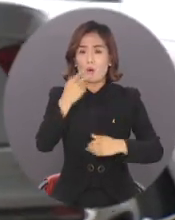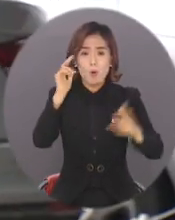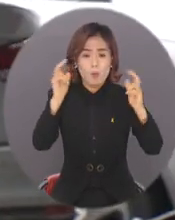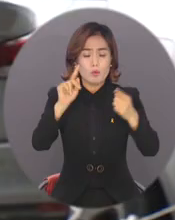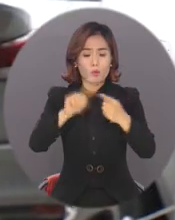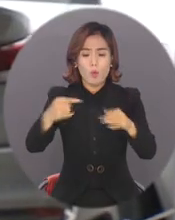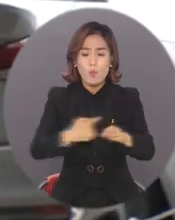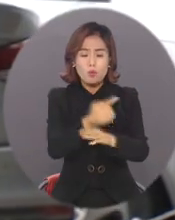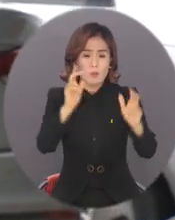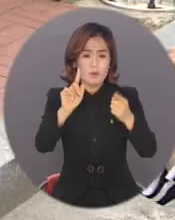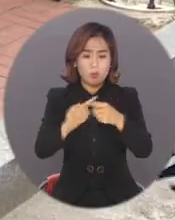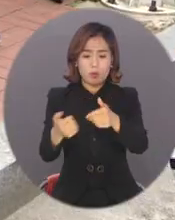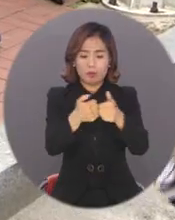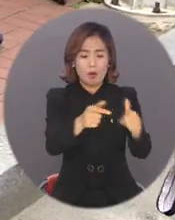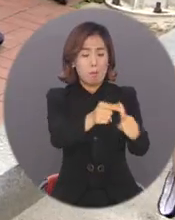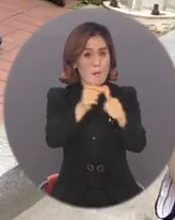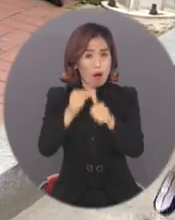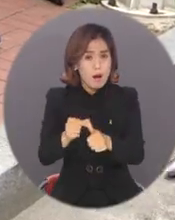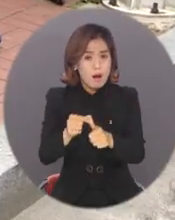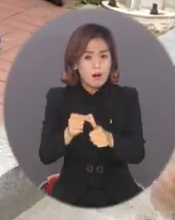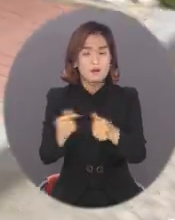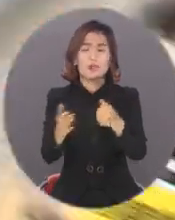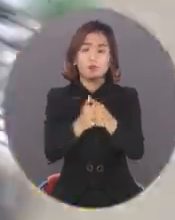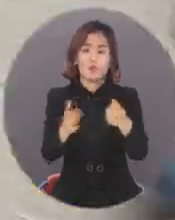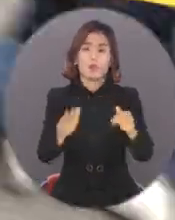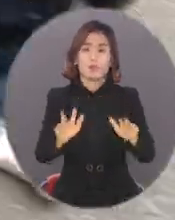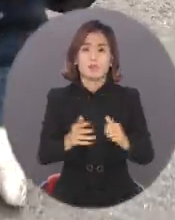건강보험공단이 외주업체를 통해 상담사들을 간접 고용하다